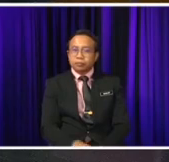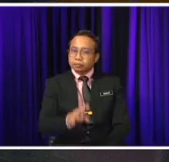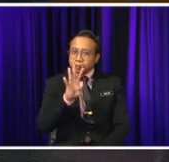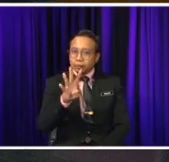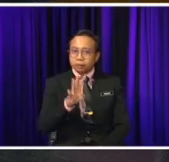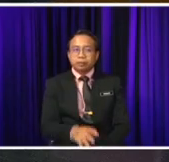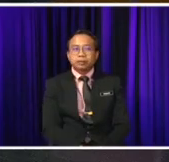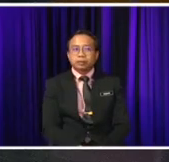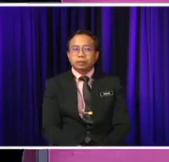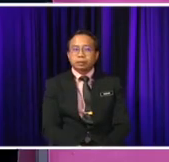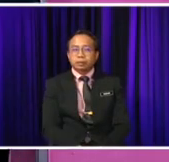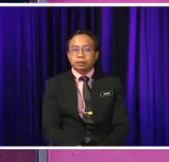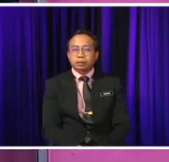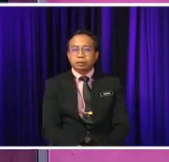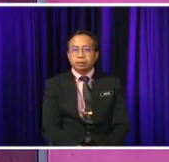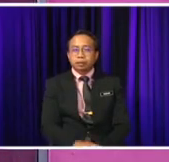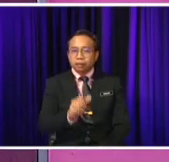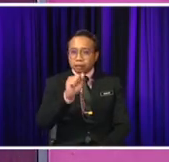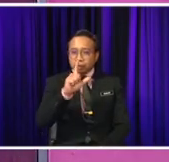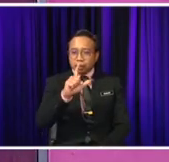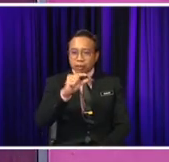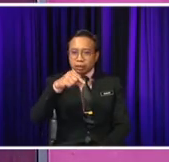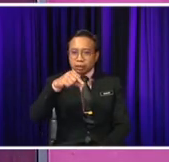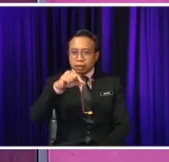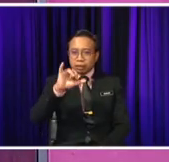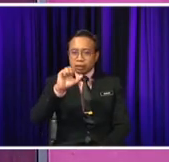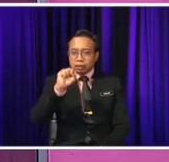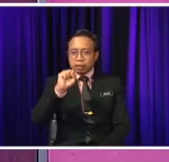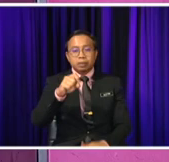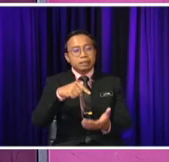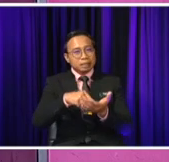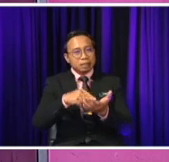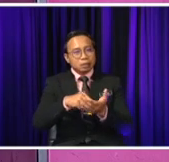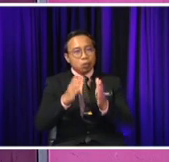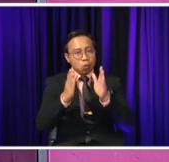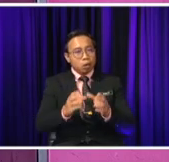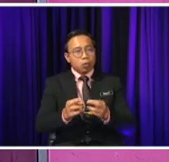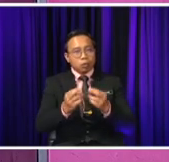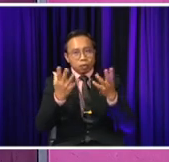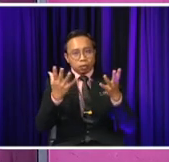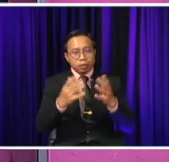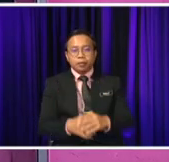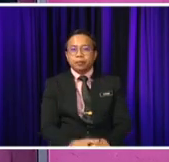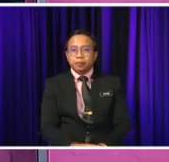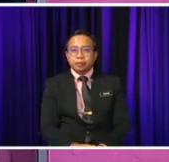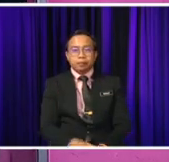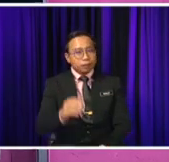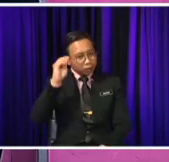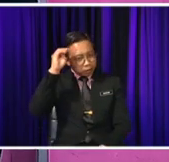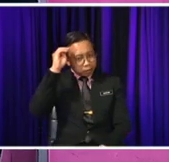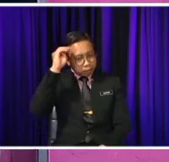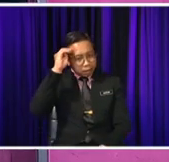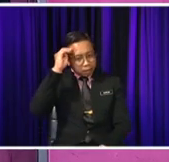adalah ini salah satu lagi yang mana orang ramai ya tapi kalau orang Melayu kita biasa